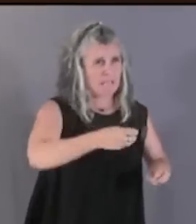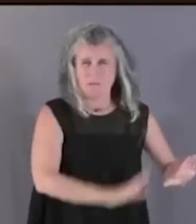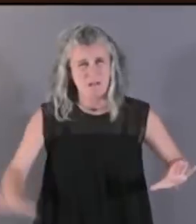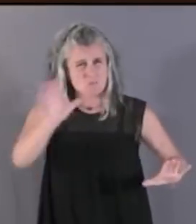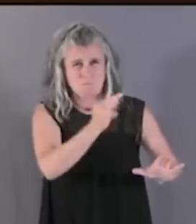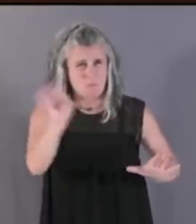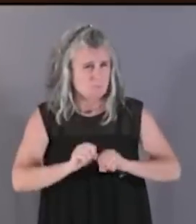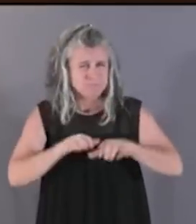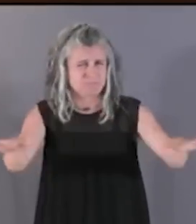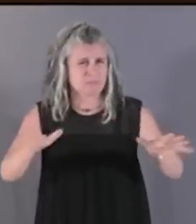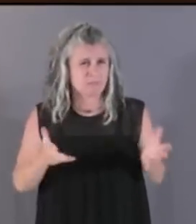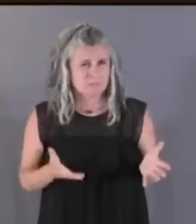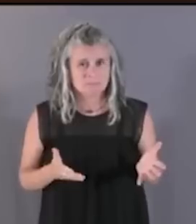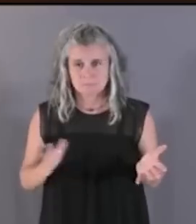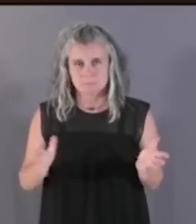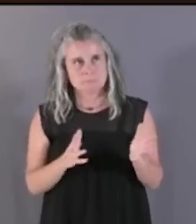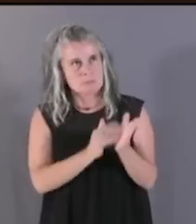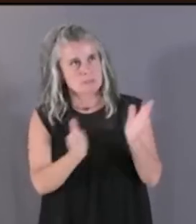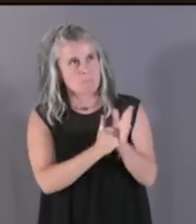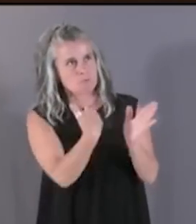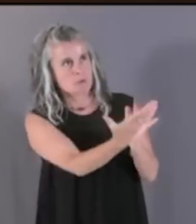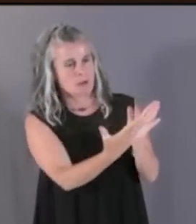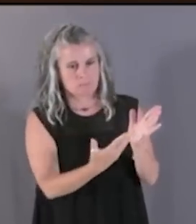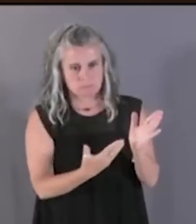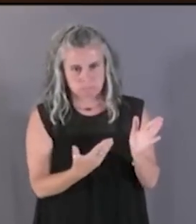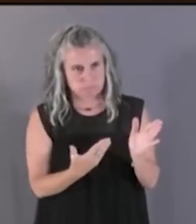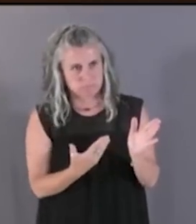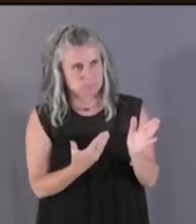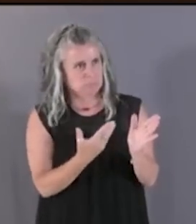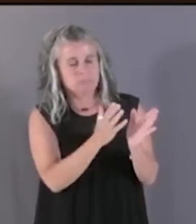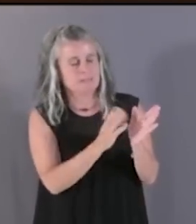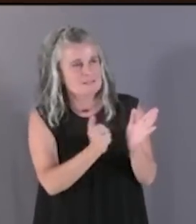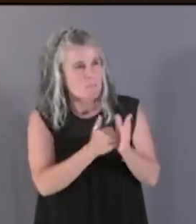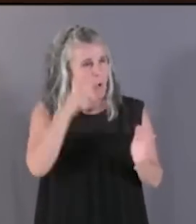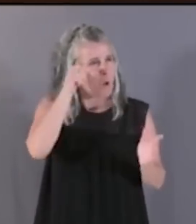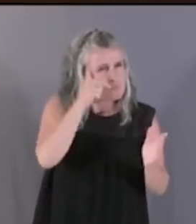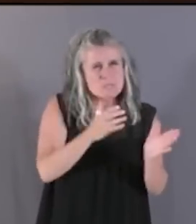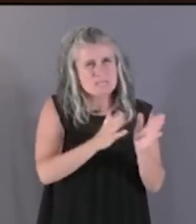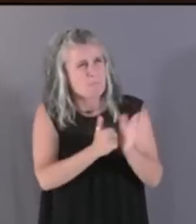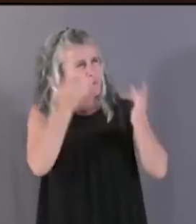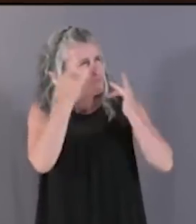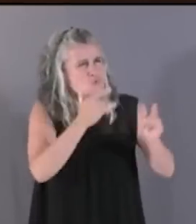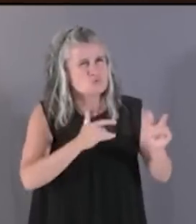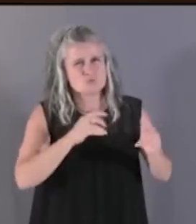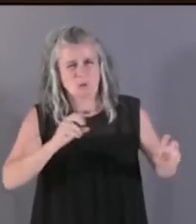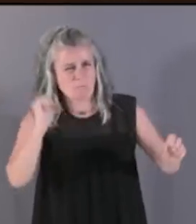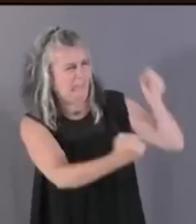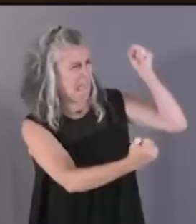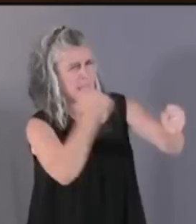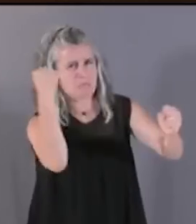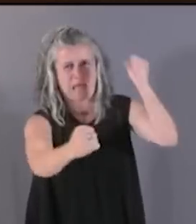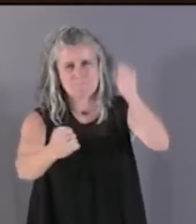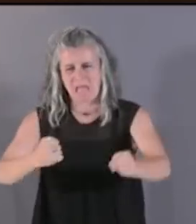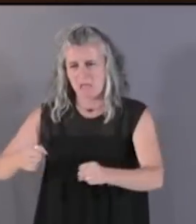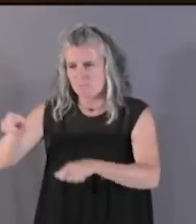symboles sont incendiés, ses bâtiments publics saccagés, ses forces de l'ordre, ses élus, ses habitants